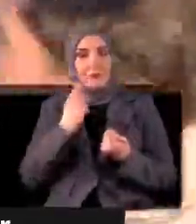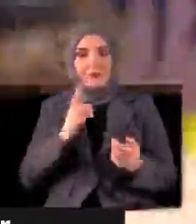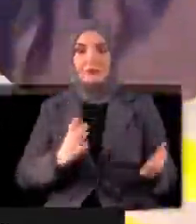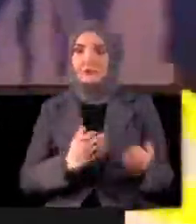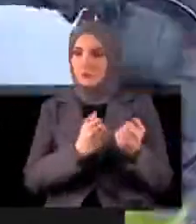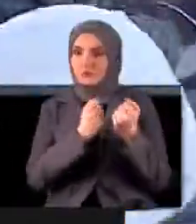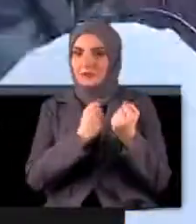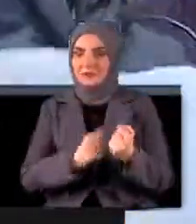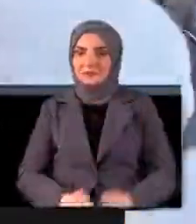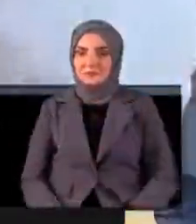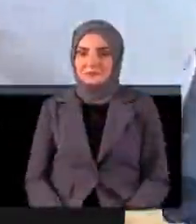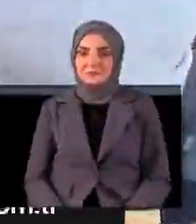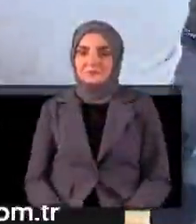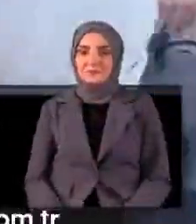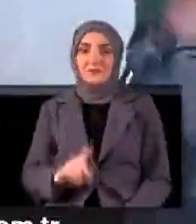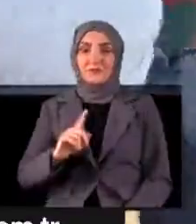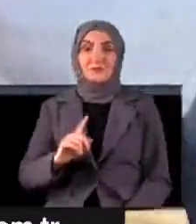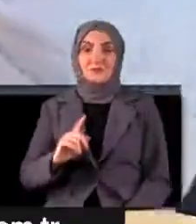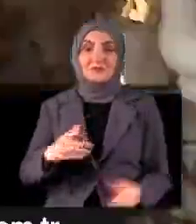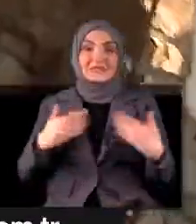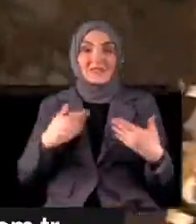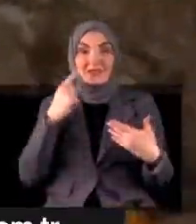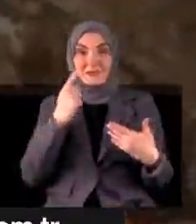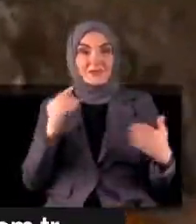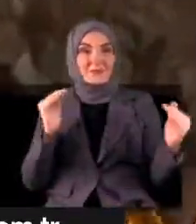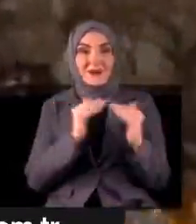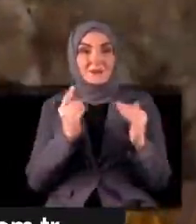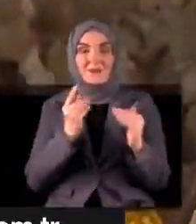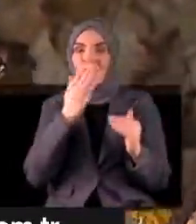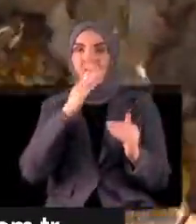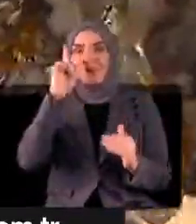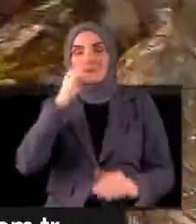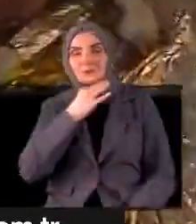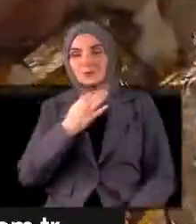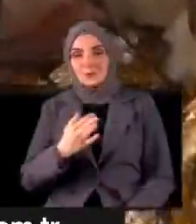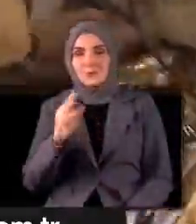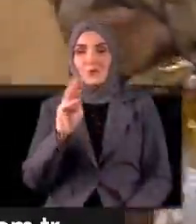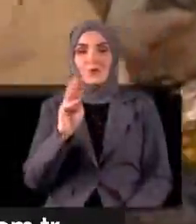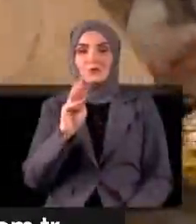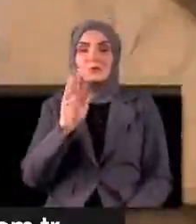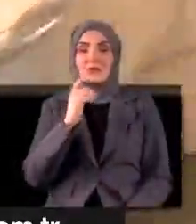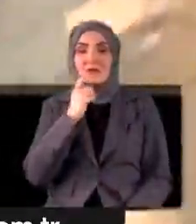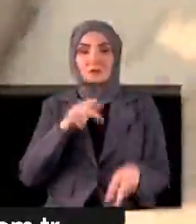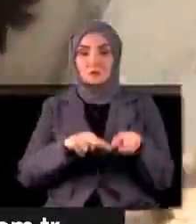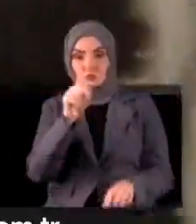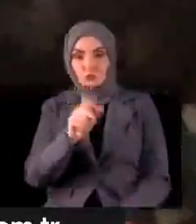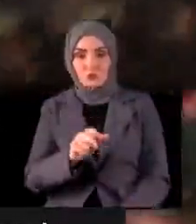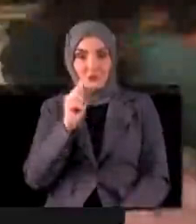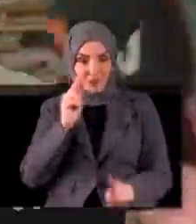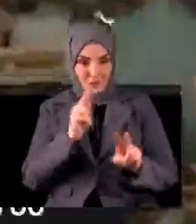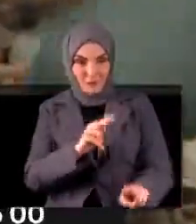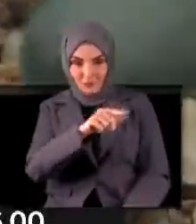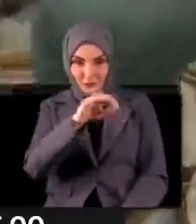çıkarıldı enkazdan. Bu sevincin karşılığı yok elhamdülillah. 35 yaşındaki Mustafa işte tam da bu noktadan çıkarıldı, görüyor